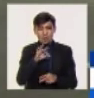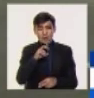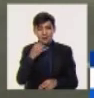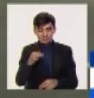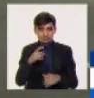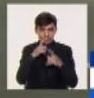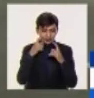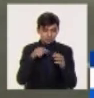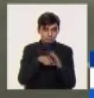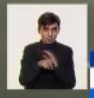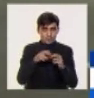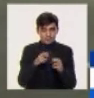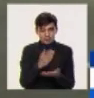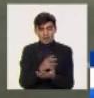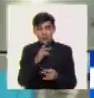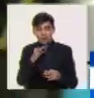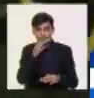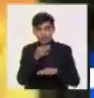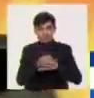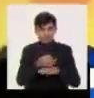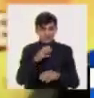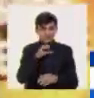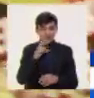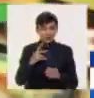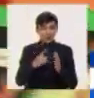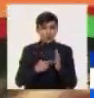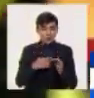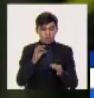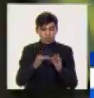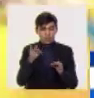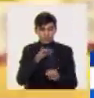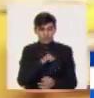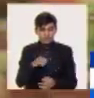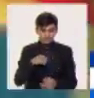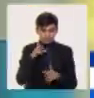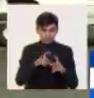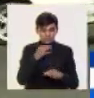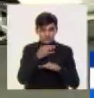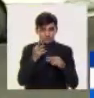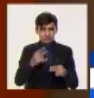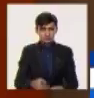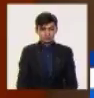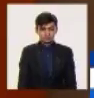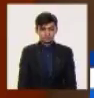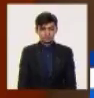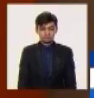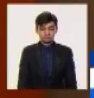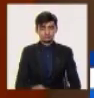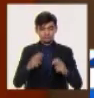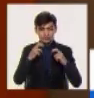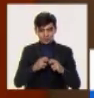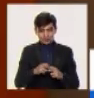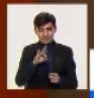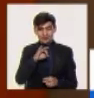ношение масок в салонах. Но ответственность за соблюдение санитарных норм всецело лежит на самих пассажирах. Проводится